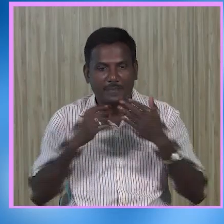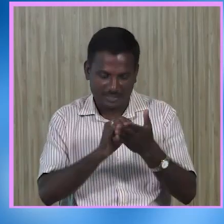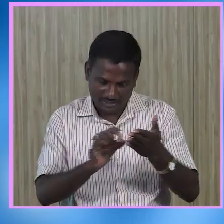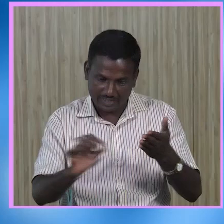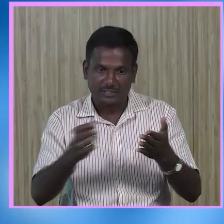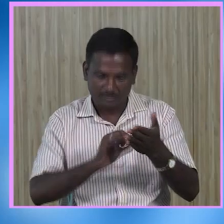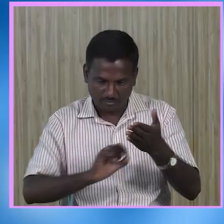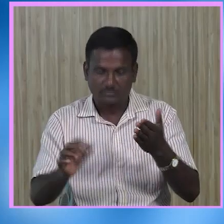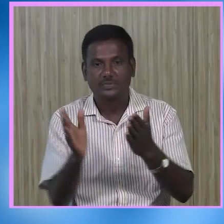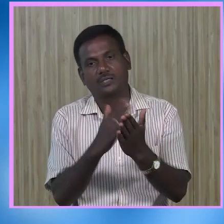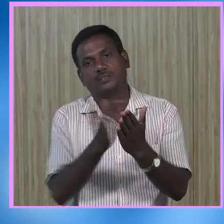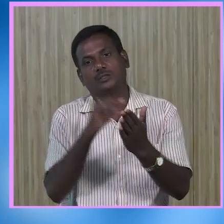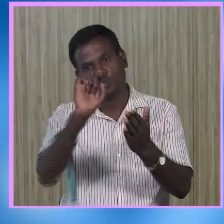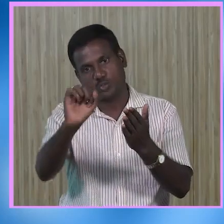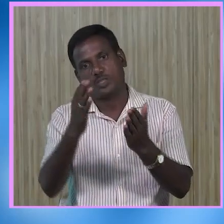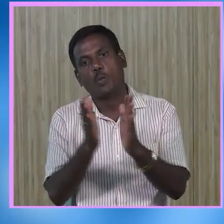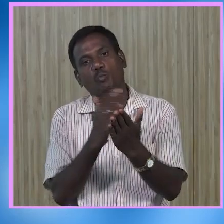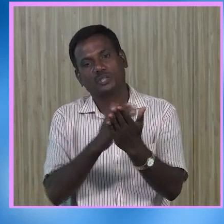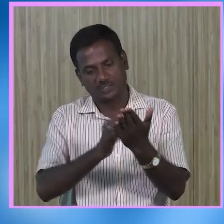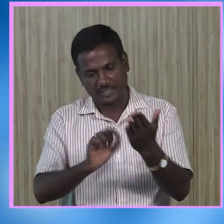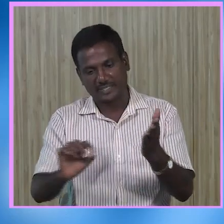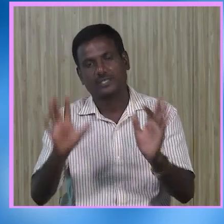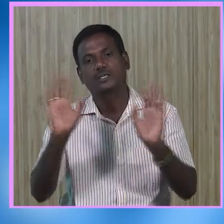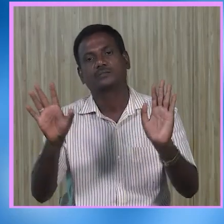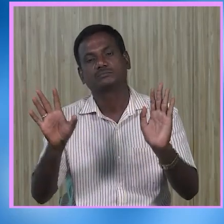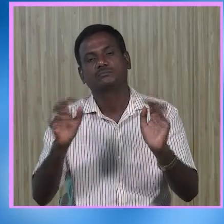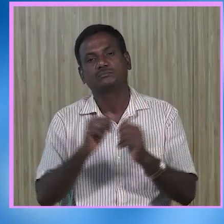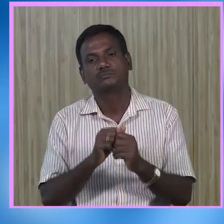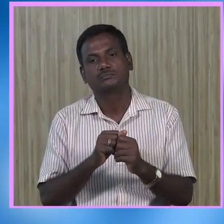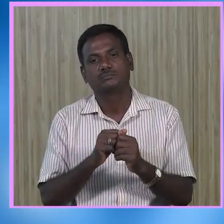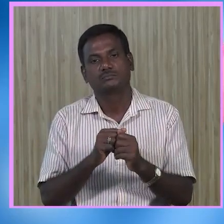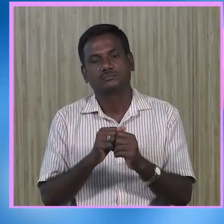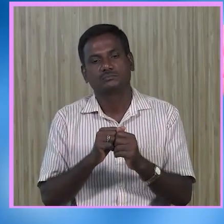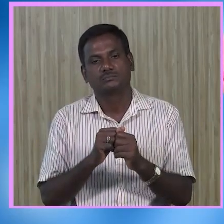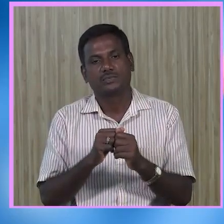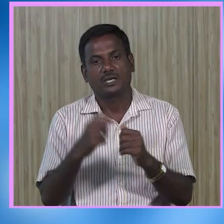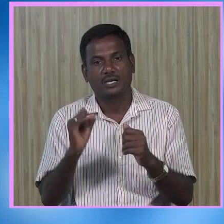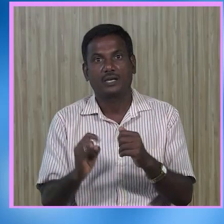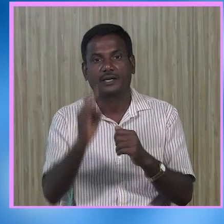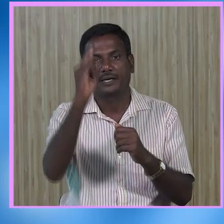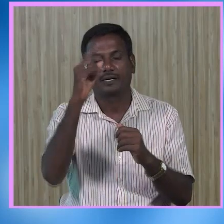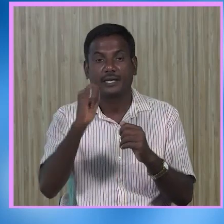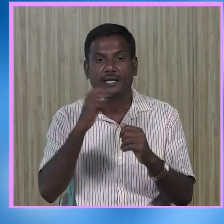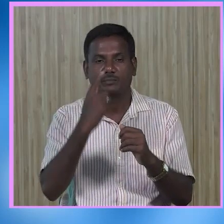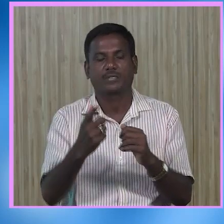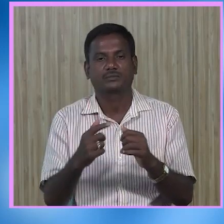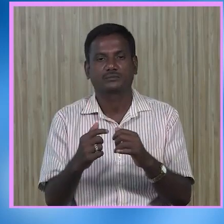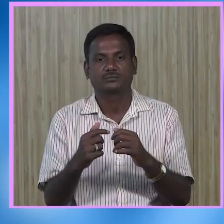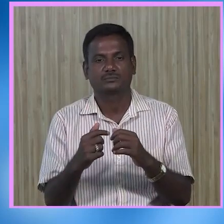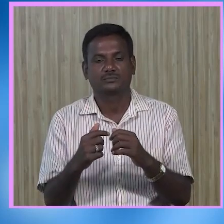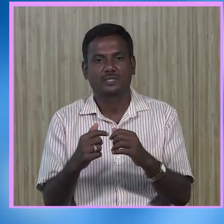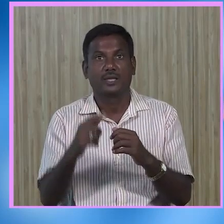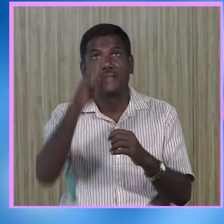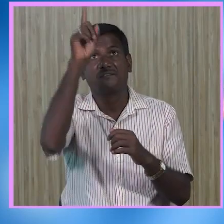தன்னுடைய சுயசரிதை அக்னிச்சிறகுகள் என்ற நூலில் எழுதியிருக்கார். ராக்கெட்டுகள் என்றால் என்ன பார்க்க போகிறோம்.